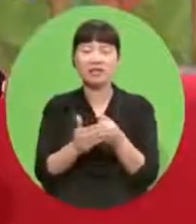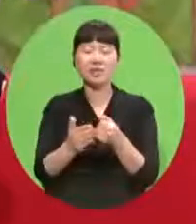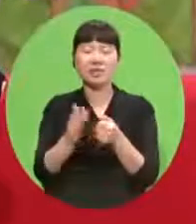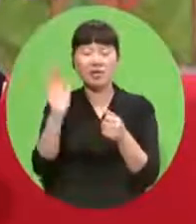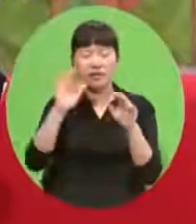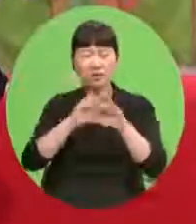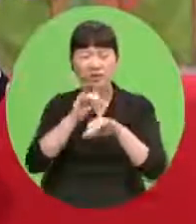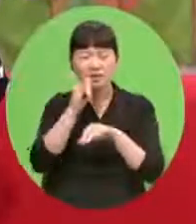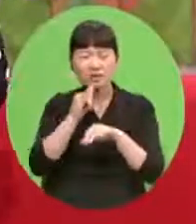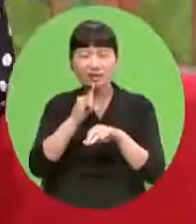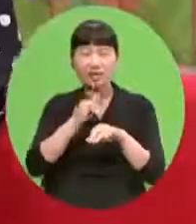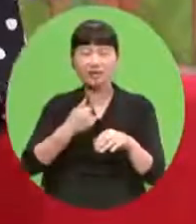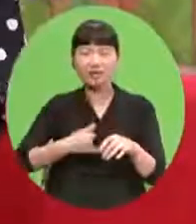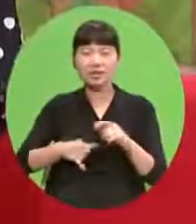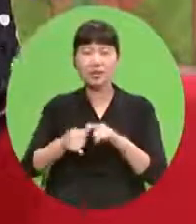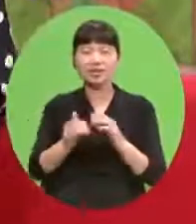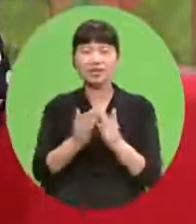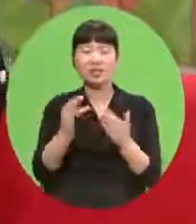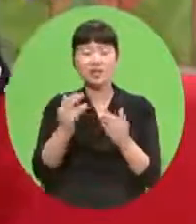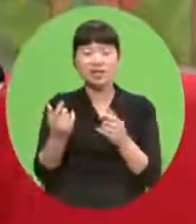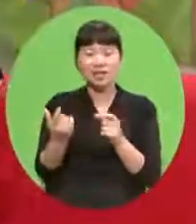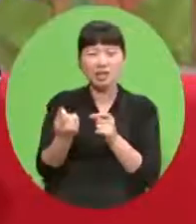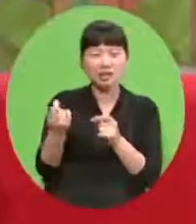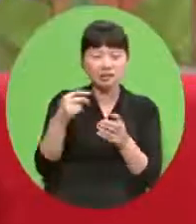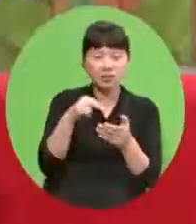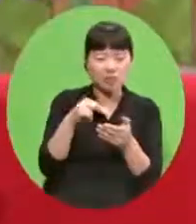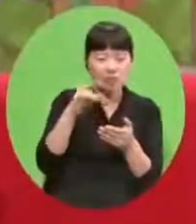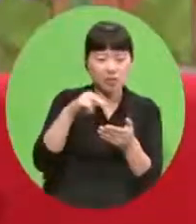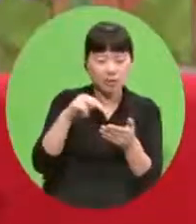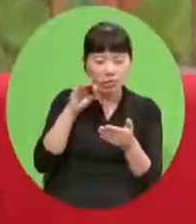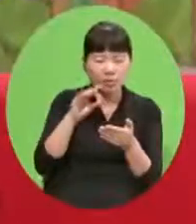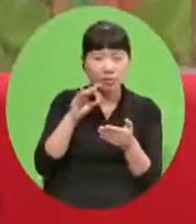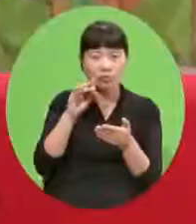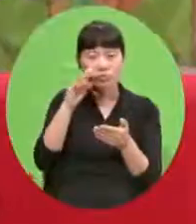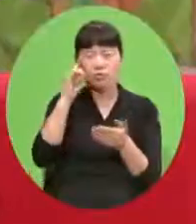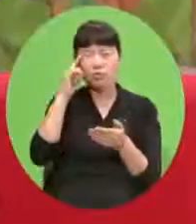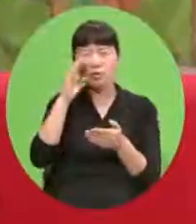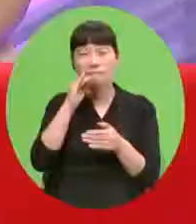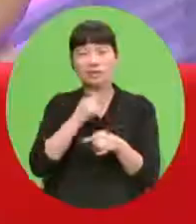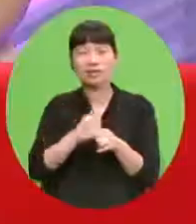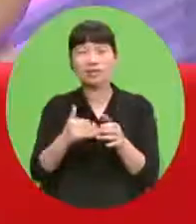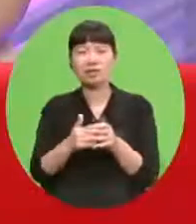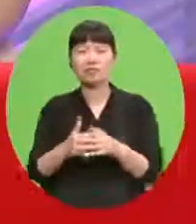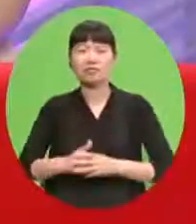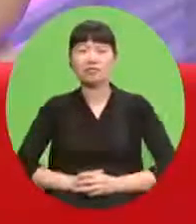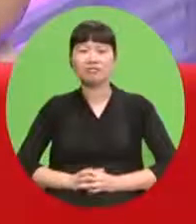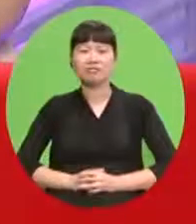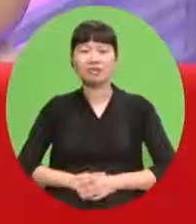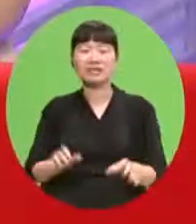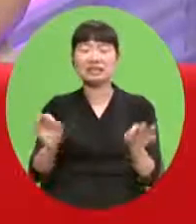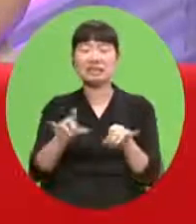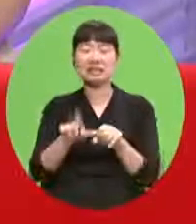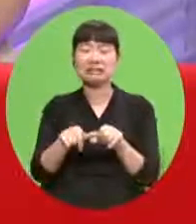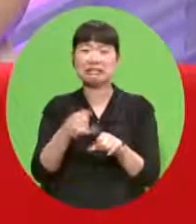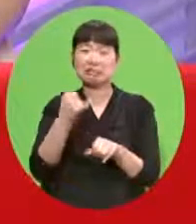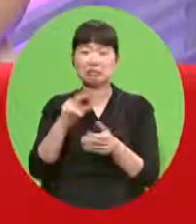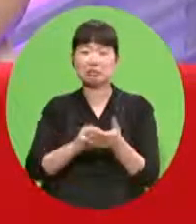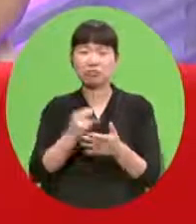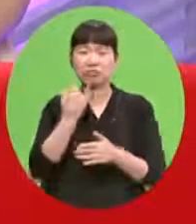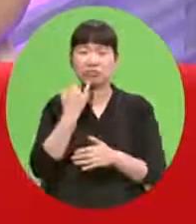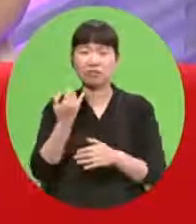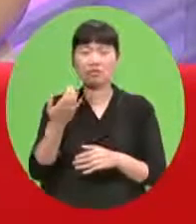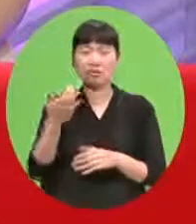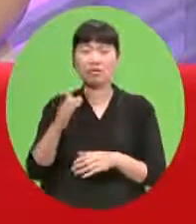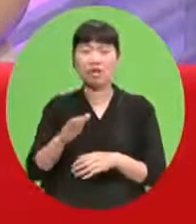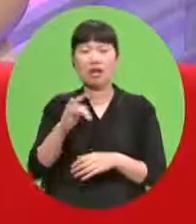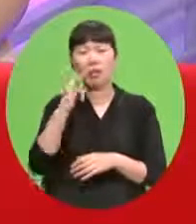어둡게 해놓자니 애가 괜히 책을 같이 보려고 네. 하면 눈이 나빠질 눈이 것 나빠지고. 같고. 뭐 아주 뭐 그렇게 단시간 그렇게 하는 건 문제가 없는 것 같아요.